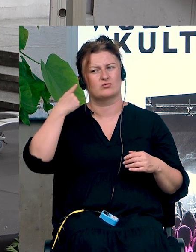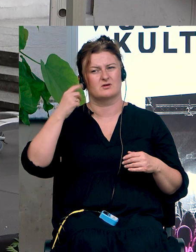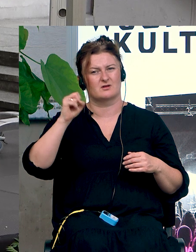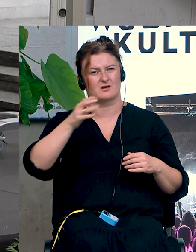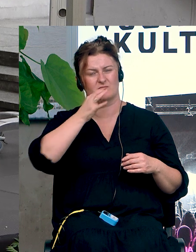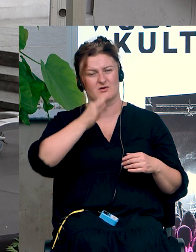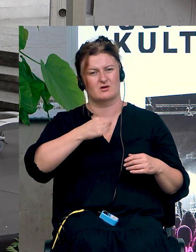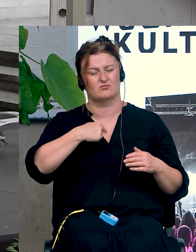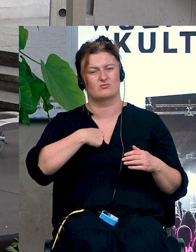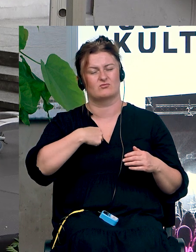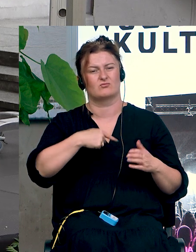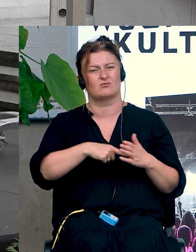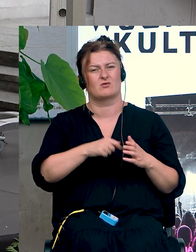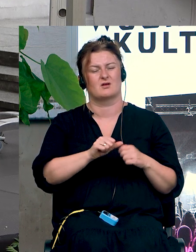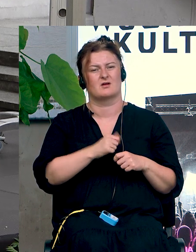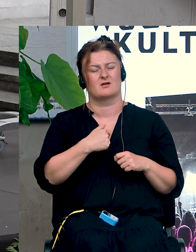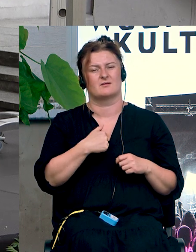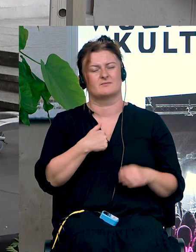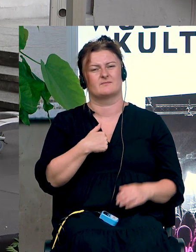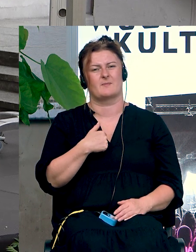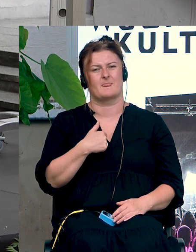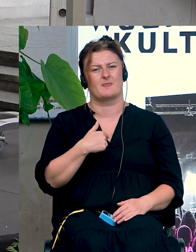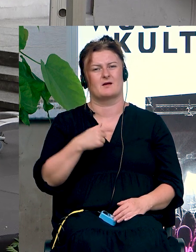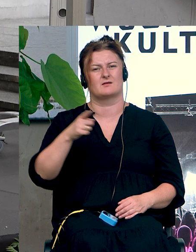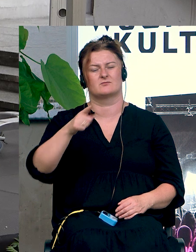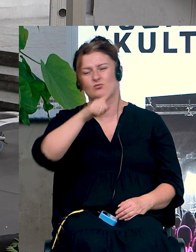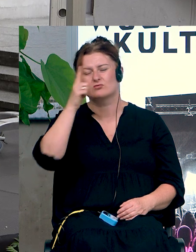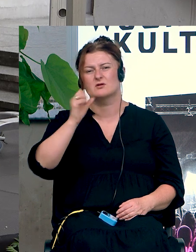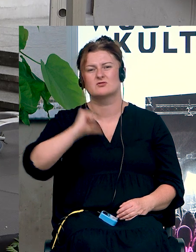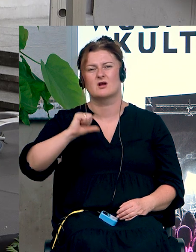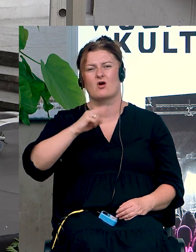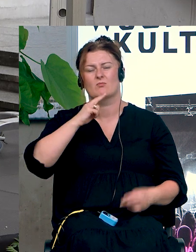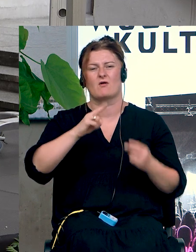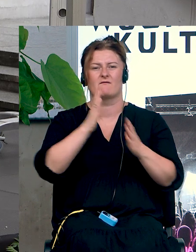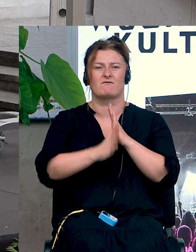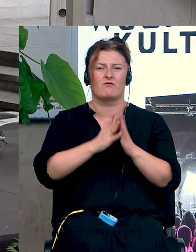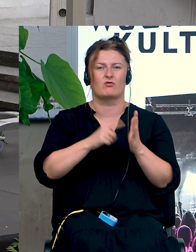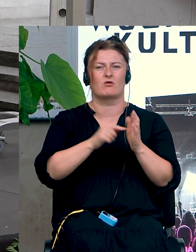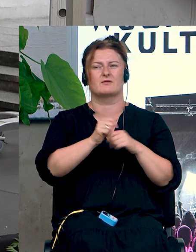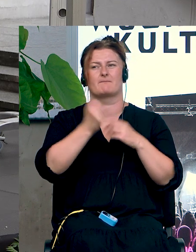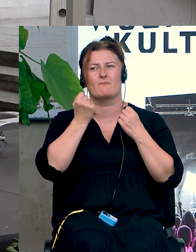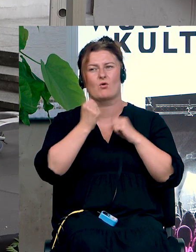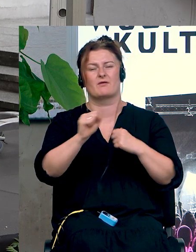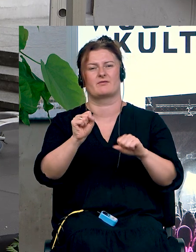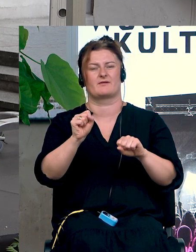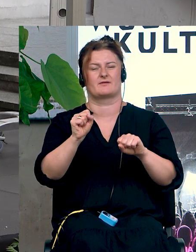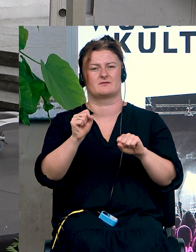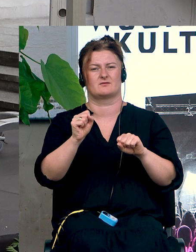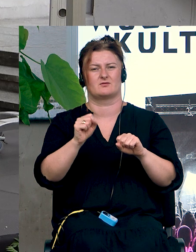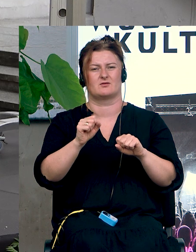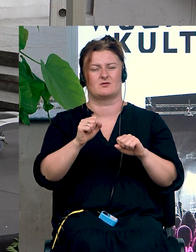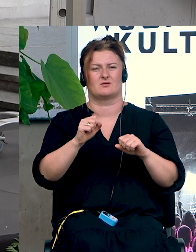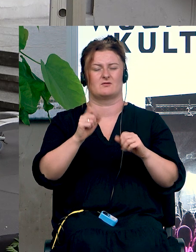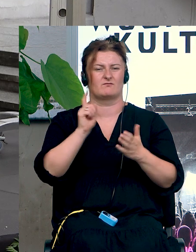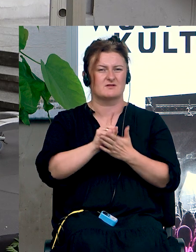чекають відповідей про те, що війна – це героїзм, підйом духу. Послухайте, війна – це